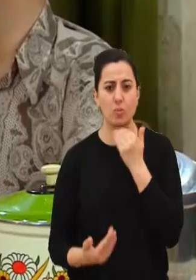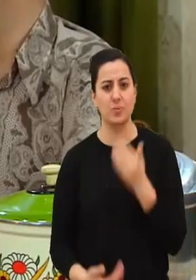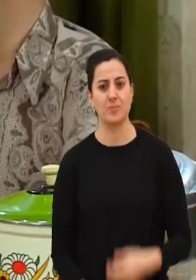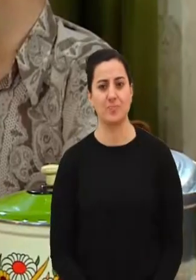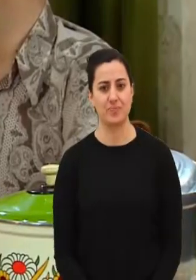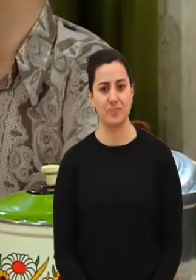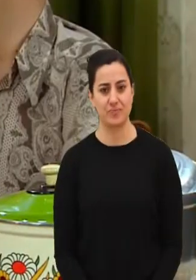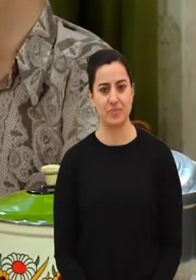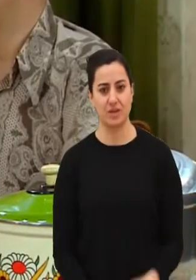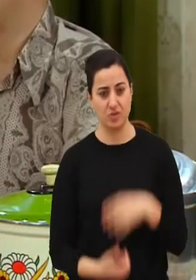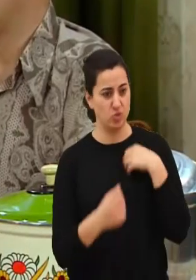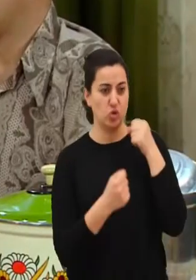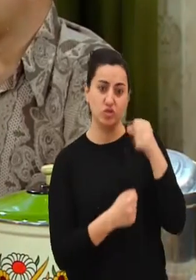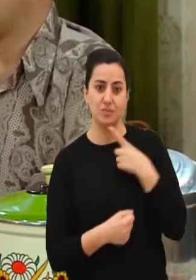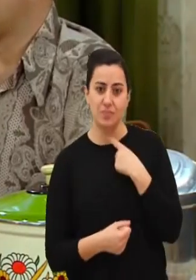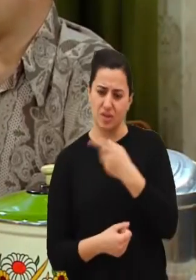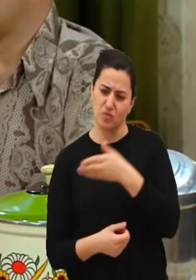Geberteceğim.